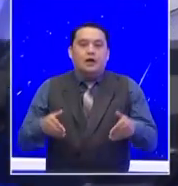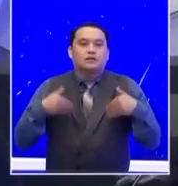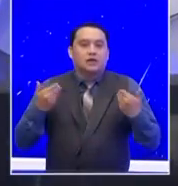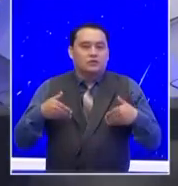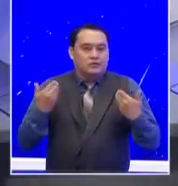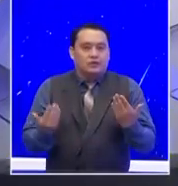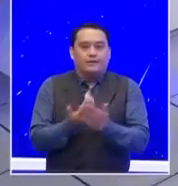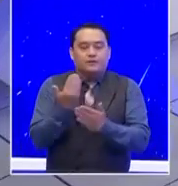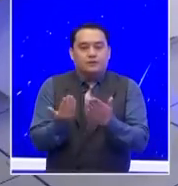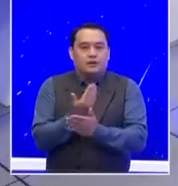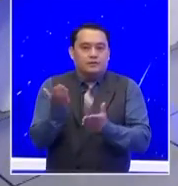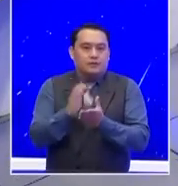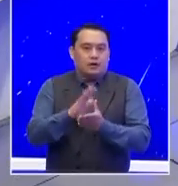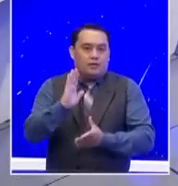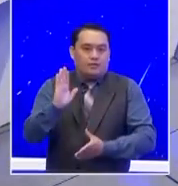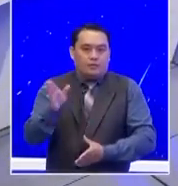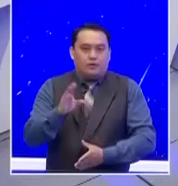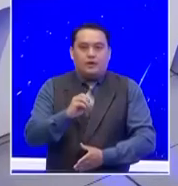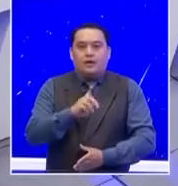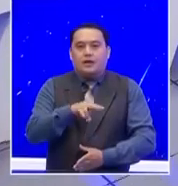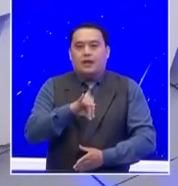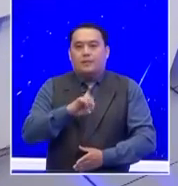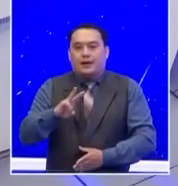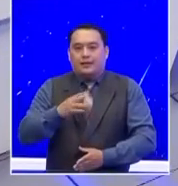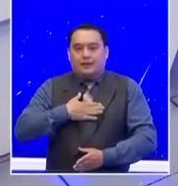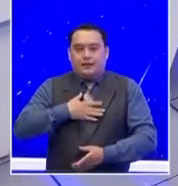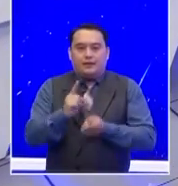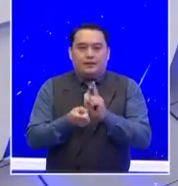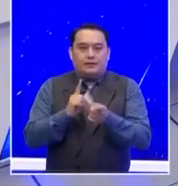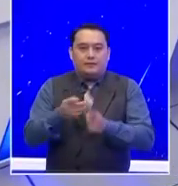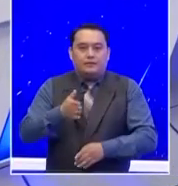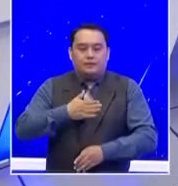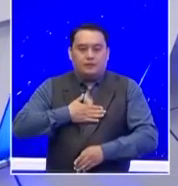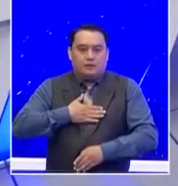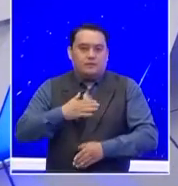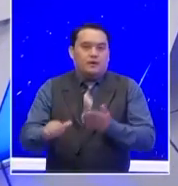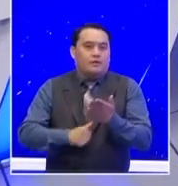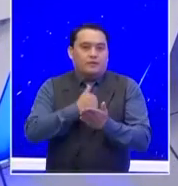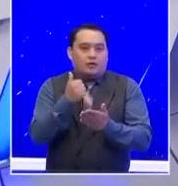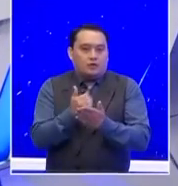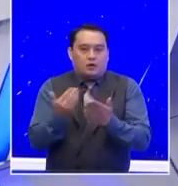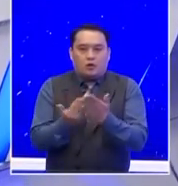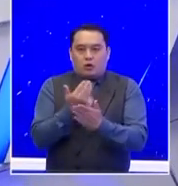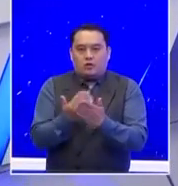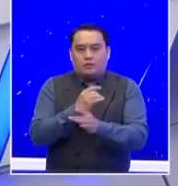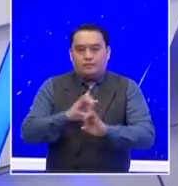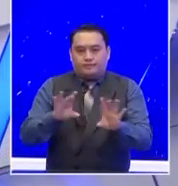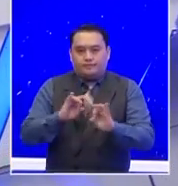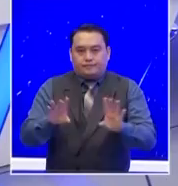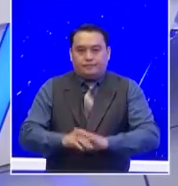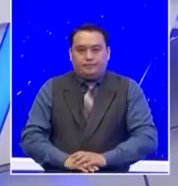Здравствуйте, вы смотрите новости на телеканале ЖТСУ. В студии Елеман Раимбеков, и сурдоперевод обеспечивает Марат Жумабеков. Смотрите сегодня.